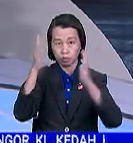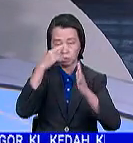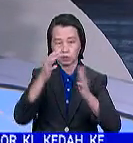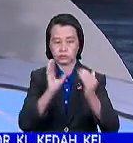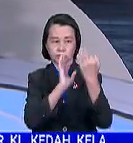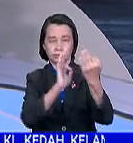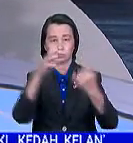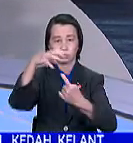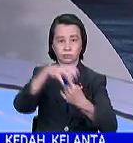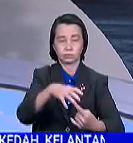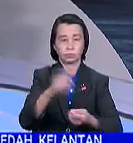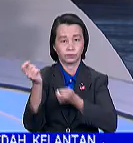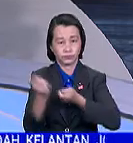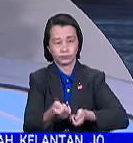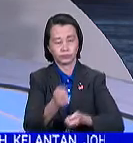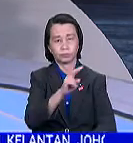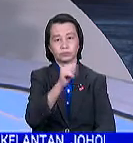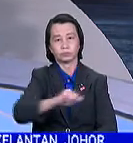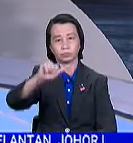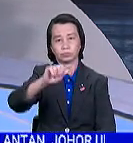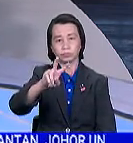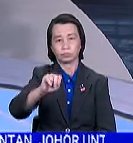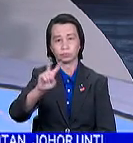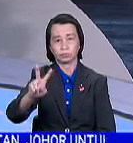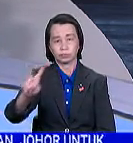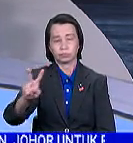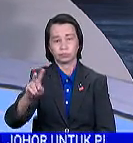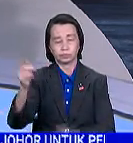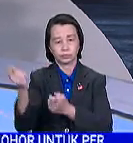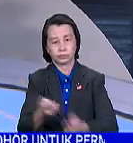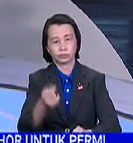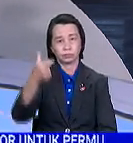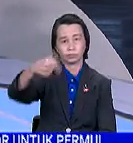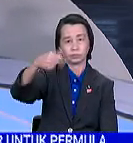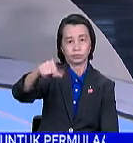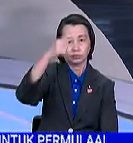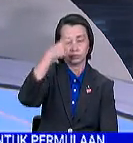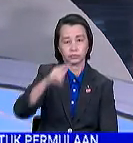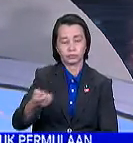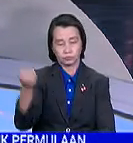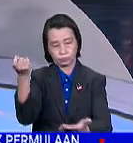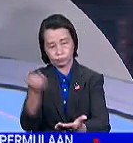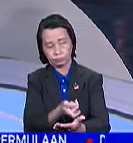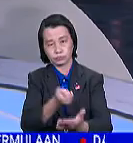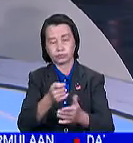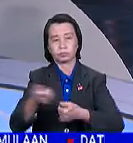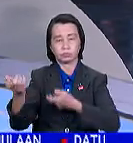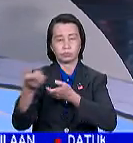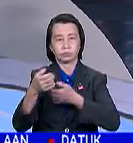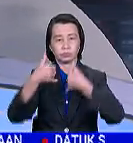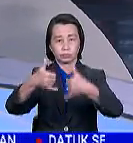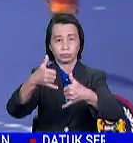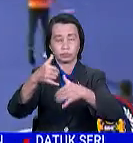menghadapi kejohanan hoki Piala Asia 2022 yang juga merupakan perlawanan kelayakan bagi hoki Piala Dunia 2023.